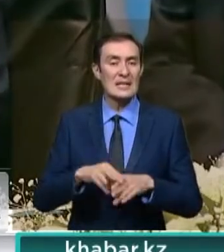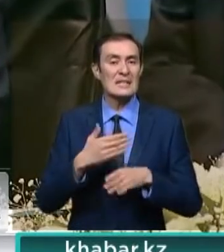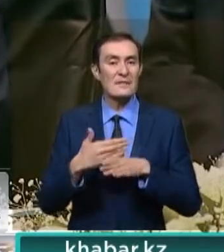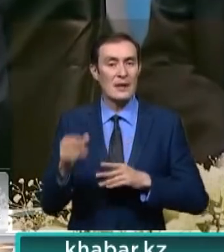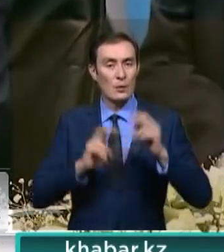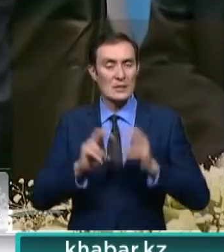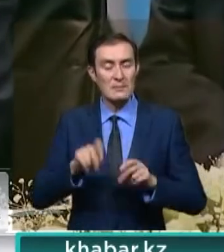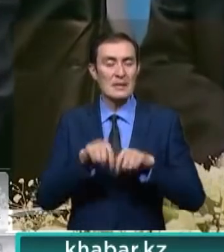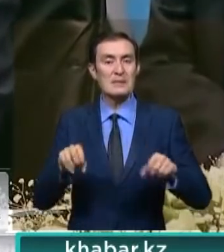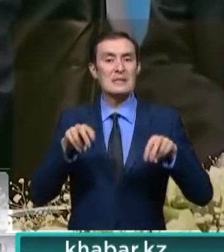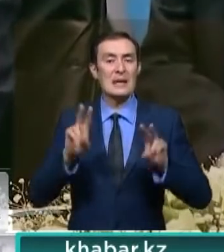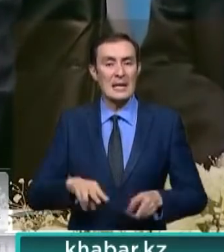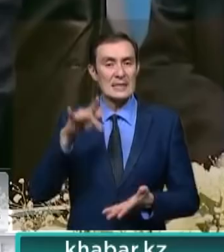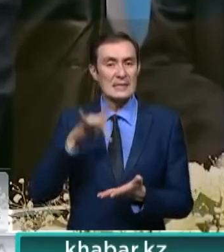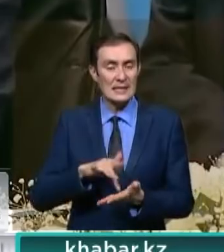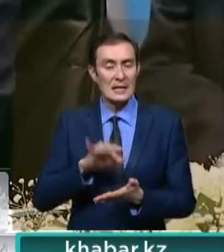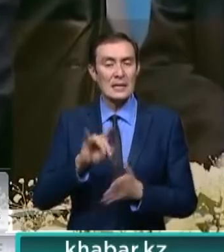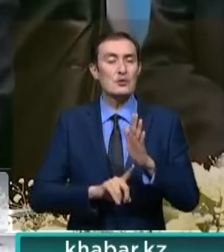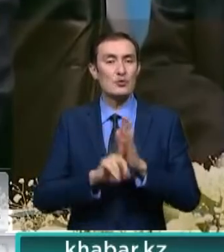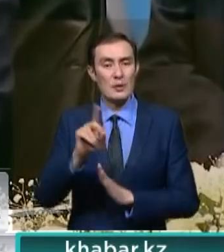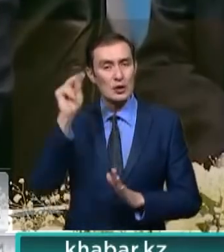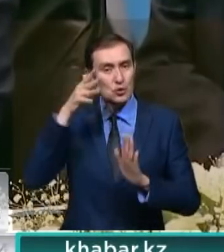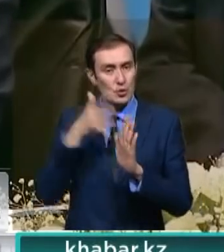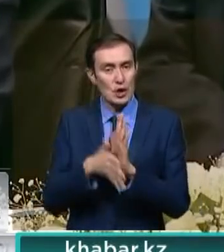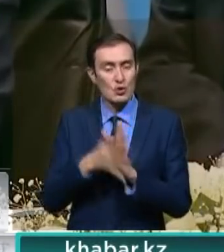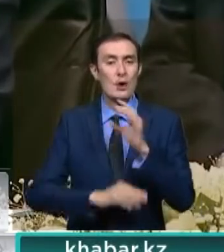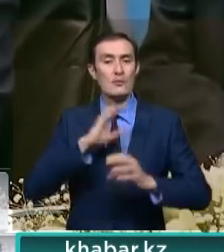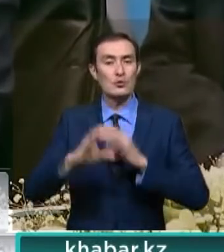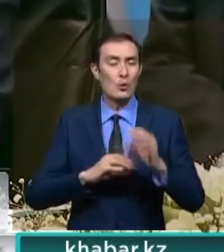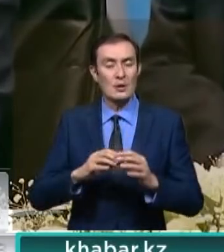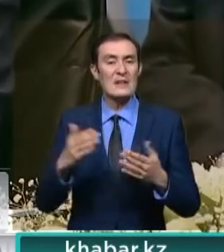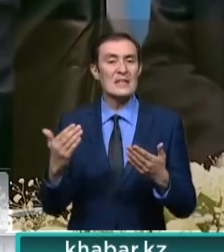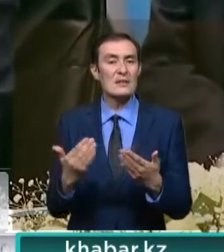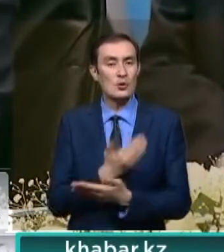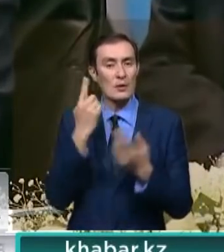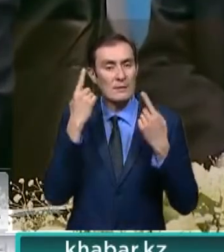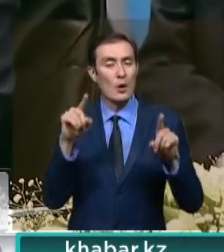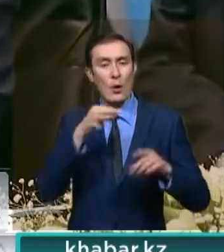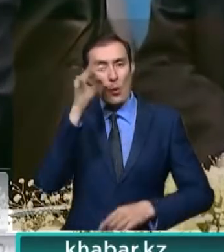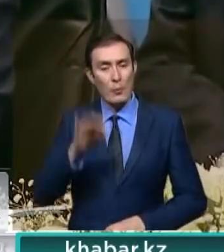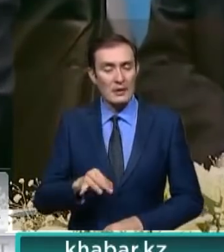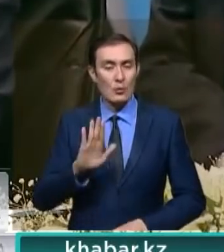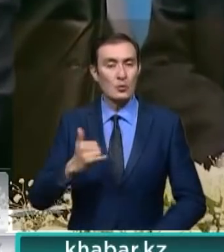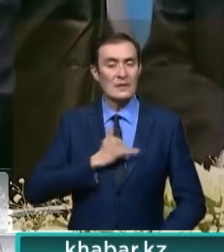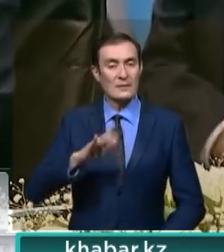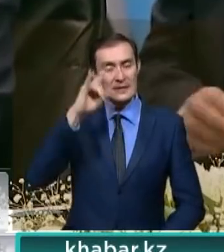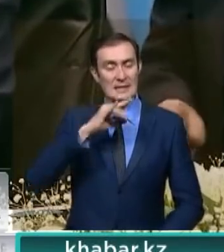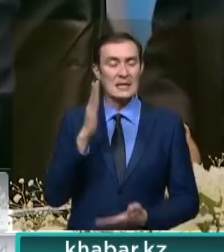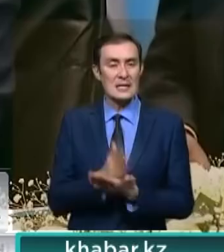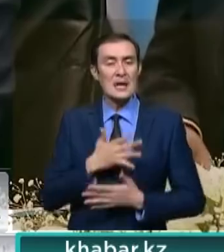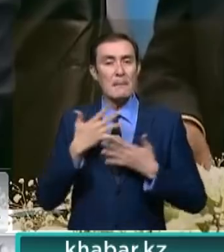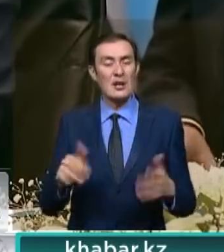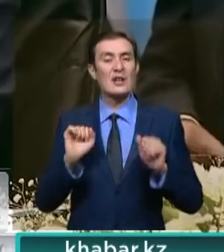отрасли создали специальный центр и приступили к изучению международного инновационного опыта. В Казахстане есть